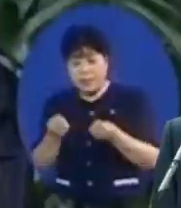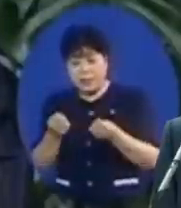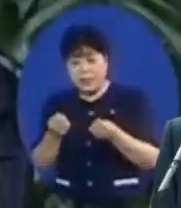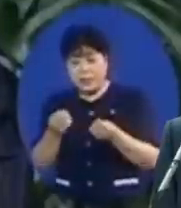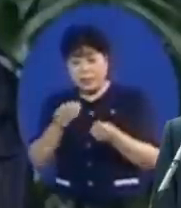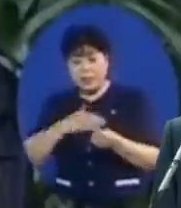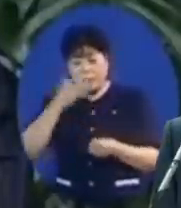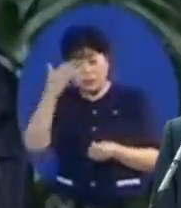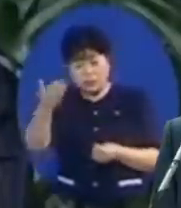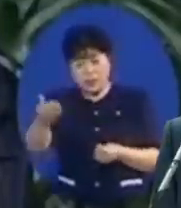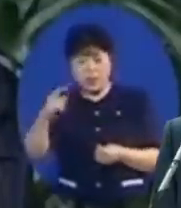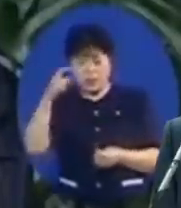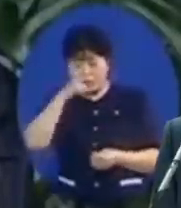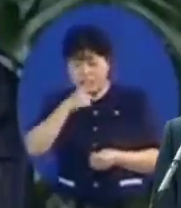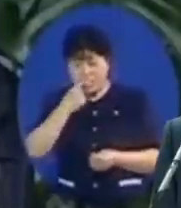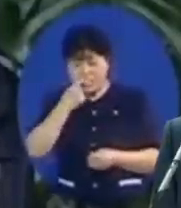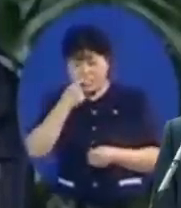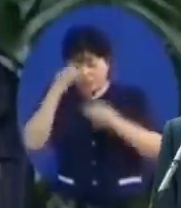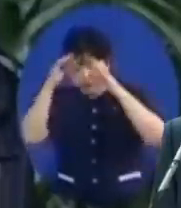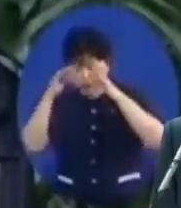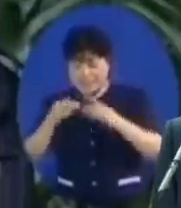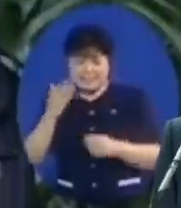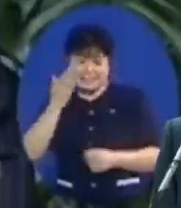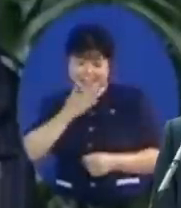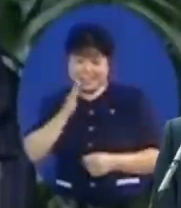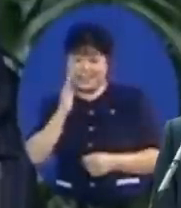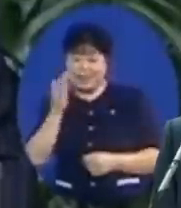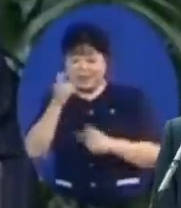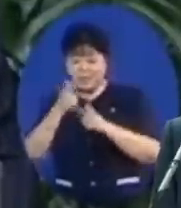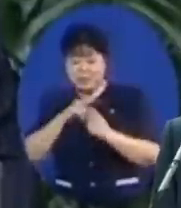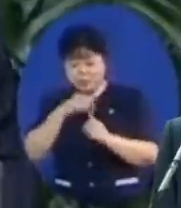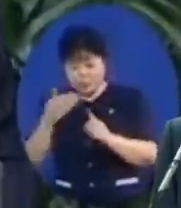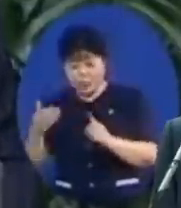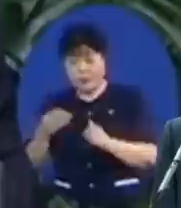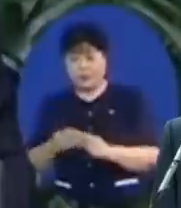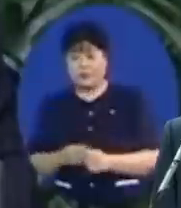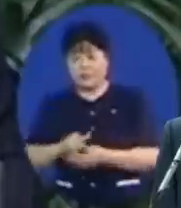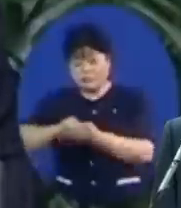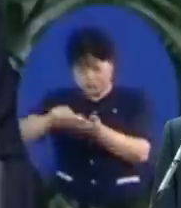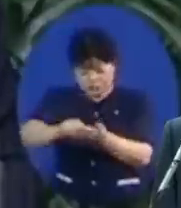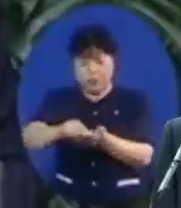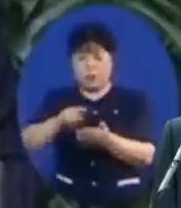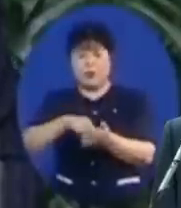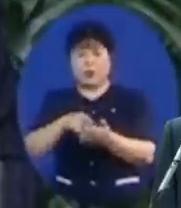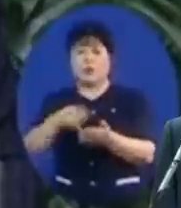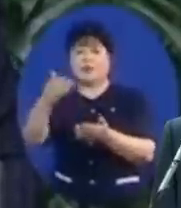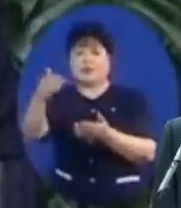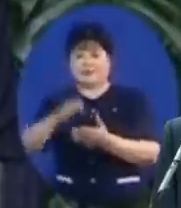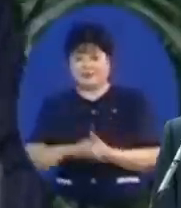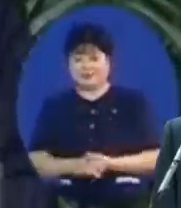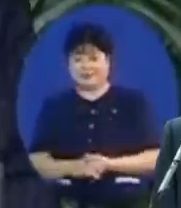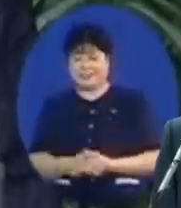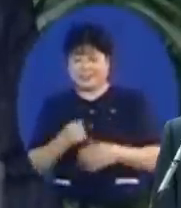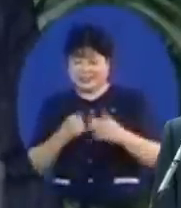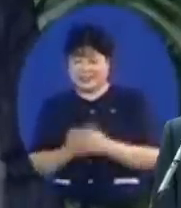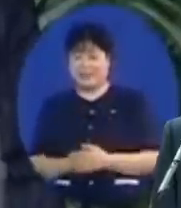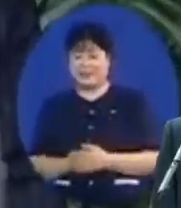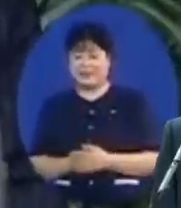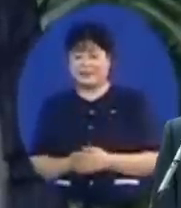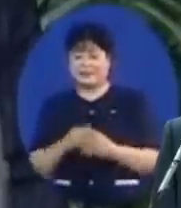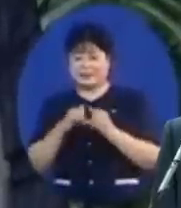너의 죄 흉악하나 눈과 같이 희겠네. 예수의 보혈 앞에 나오면 지워버립니다. 그래서